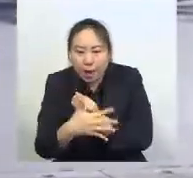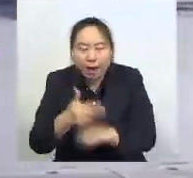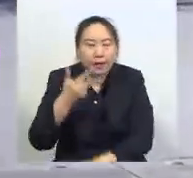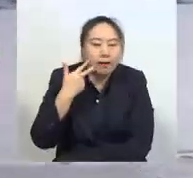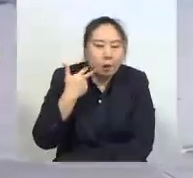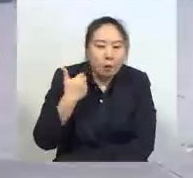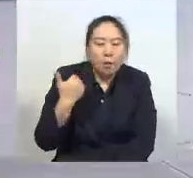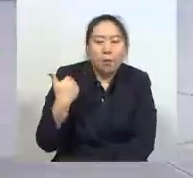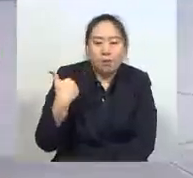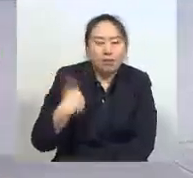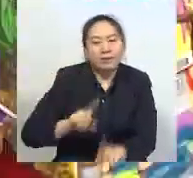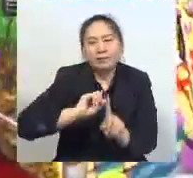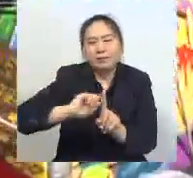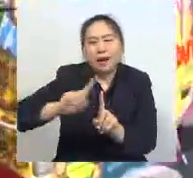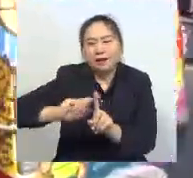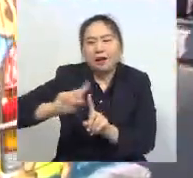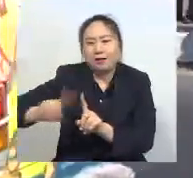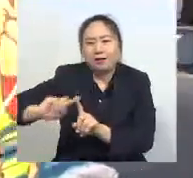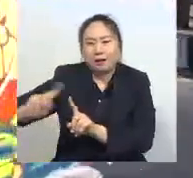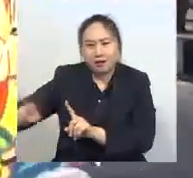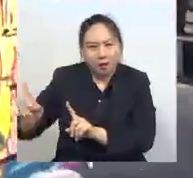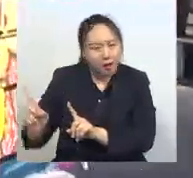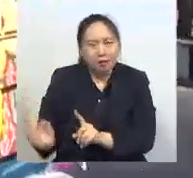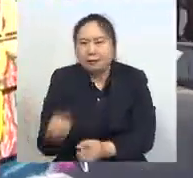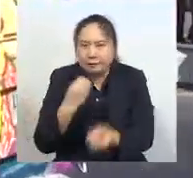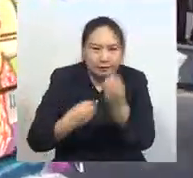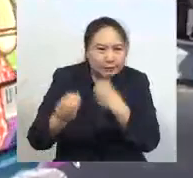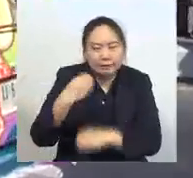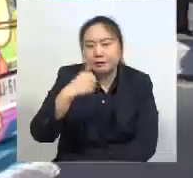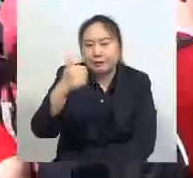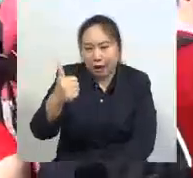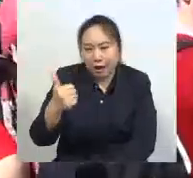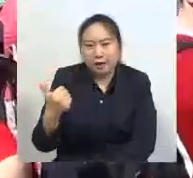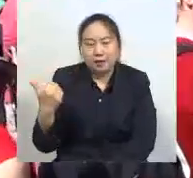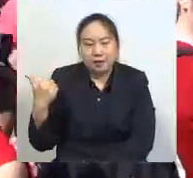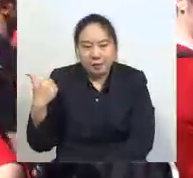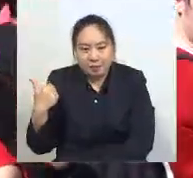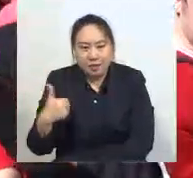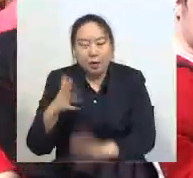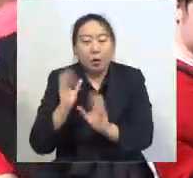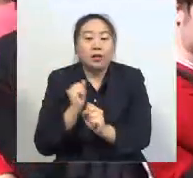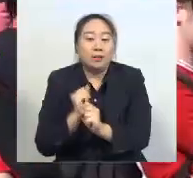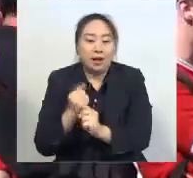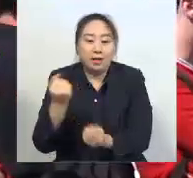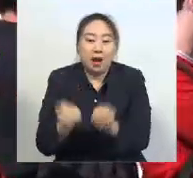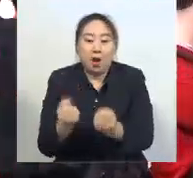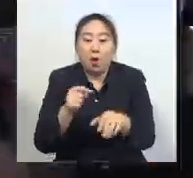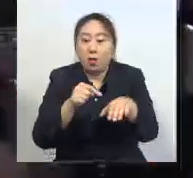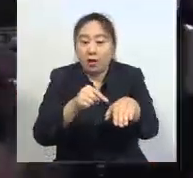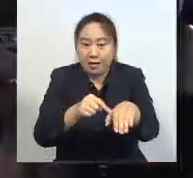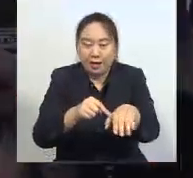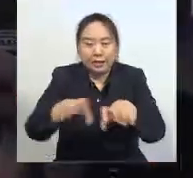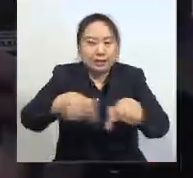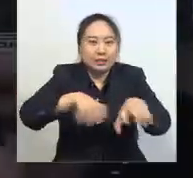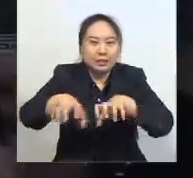ก็มีอีกสารพัดอย่างที่จะให้ทานกันเลยนะคะโดยเฉพาะในช่วงที่นำอาหารต่างๆมาไว้ที่รถตู้ที่มีการตก